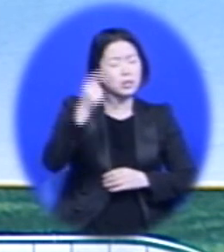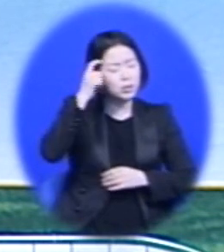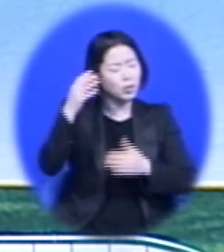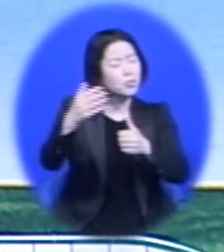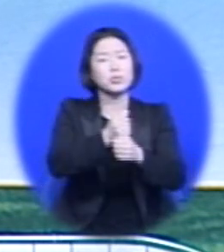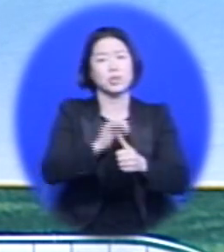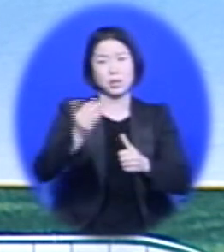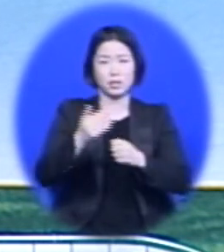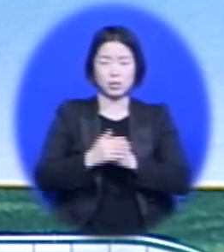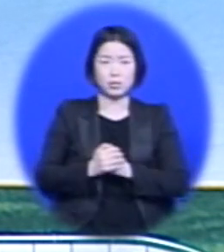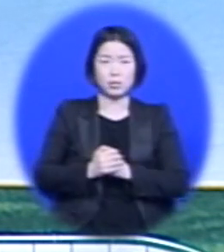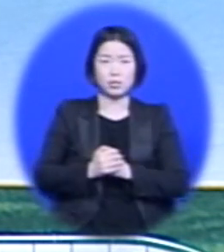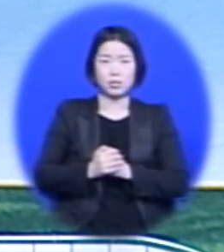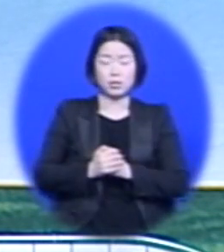붙잡으셔야 돼요.